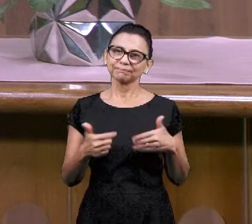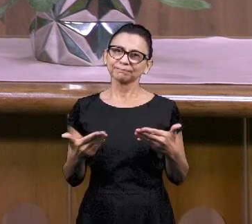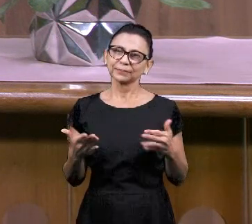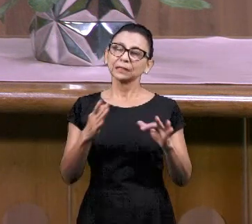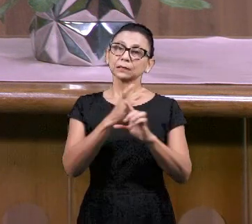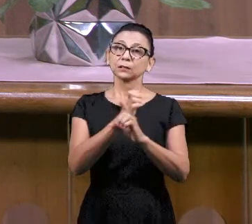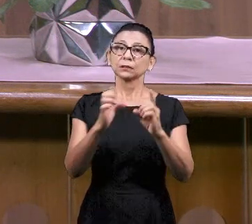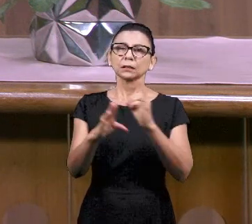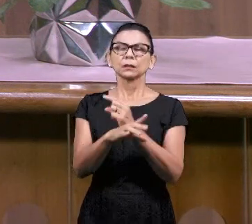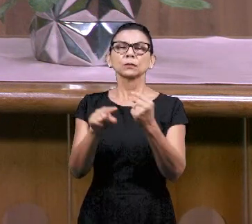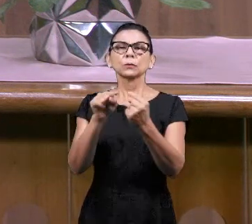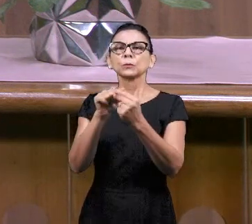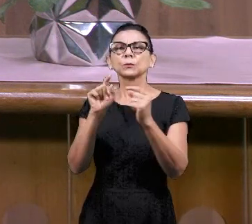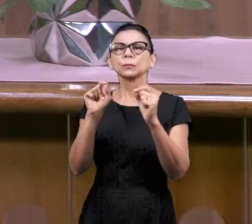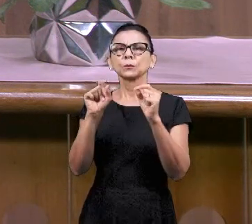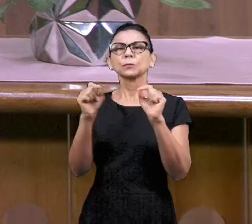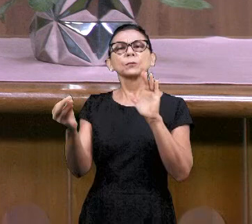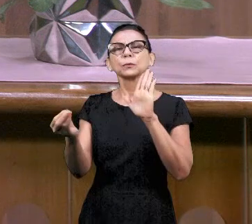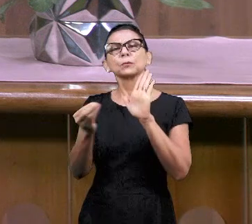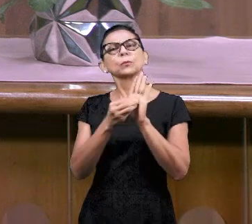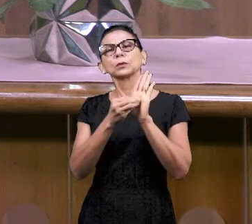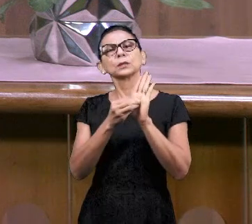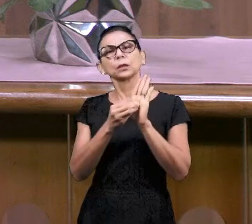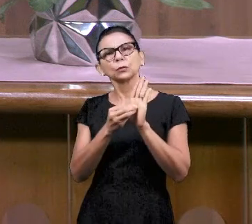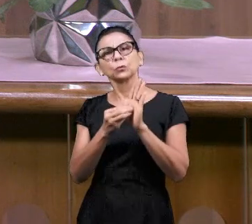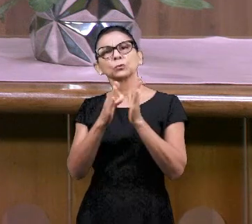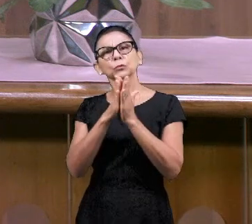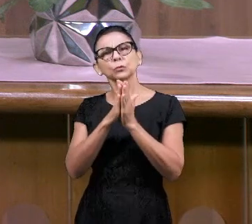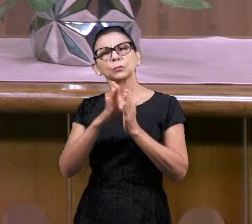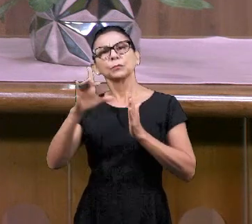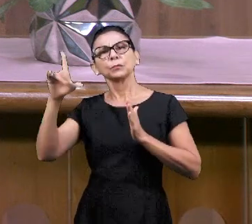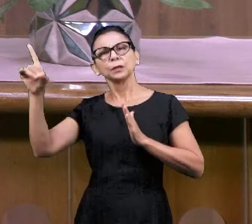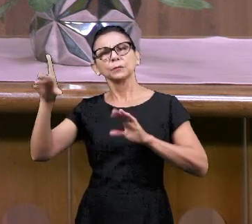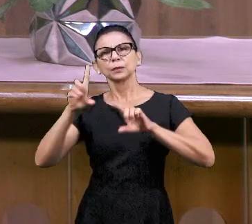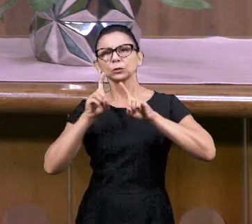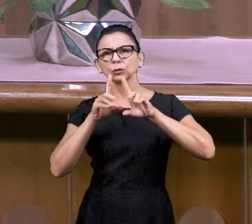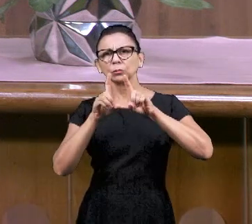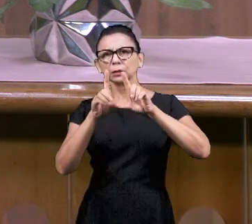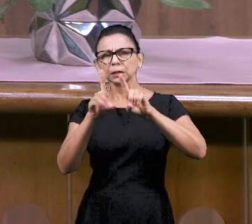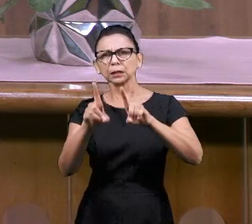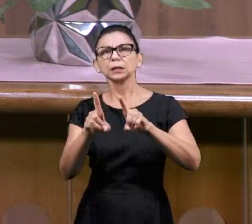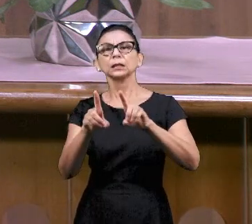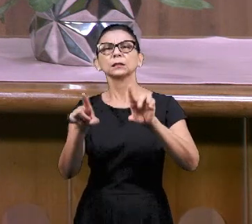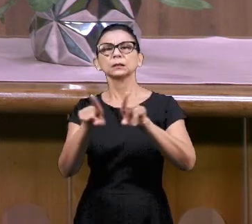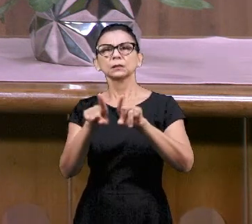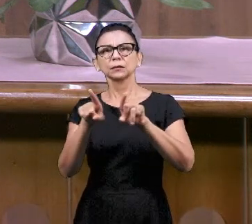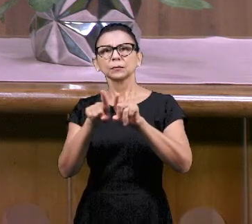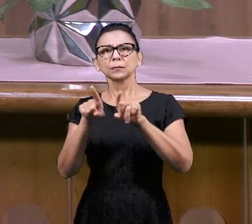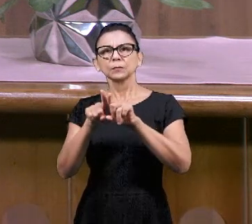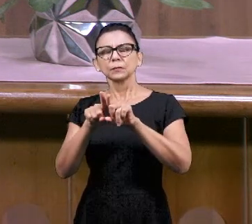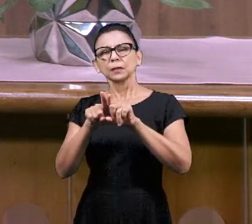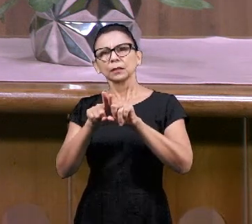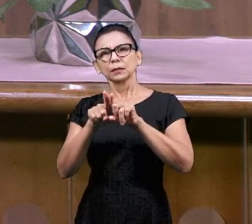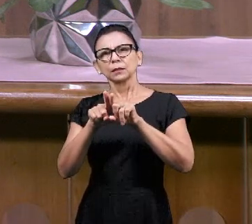comme objectif d'apporter un contenu doctrinaire d'enseignement de la parole, ce que c'est l'enseignement du Seigneur pour notre vie.